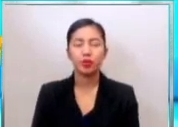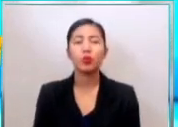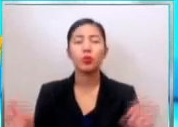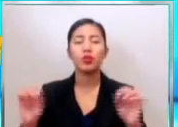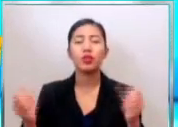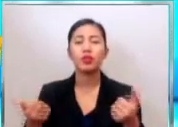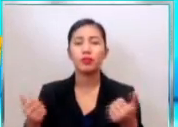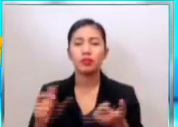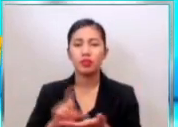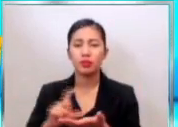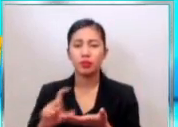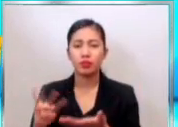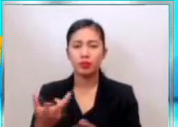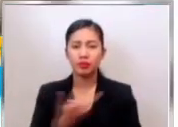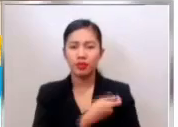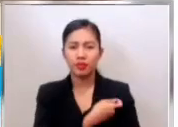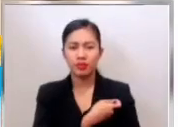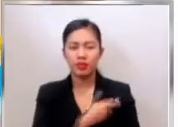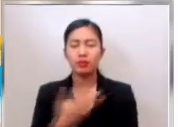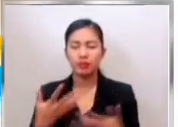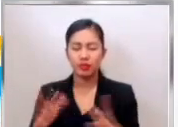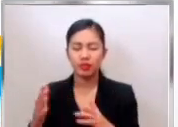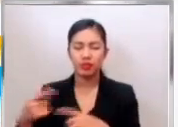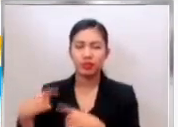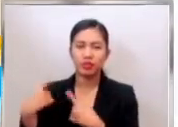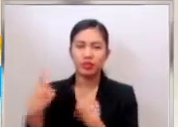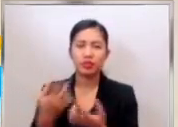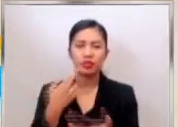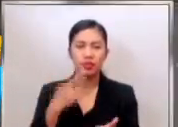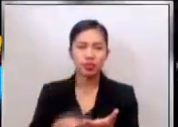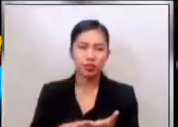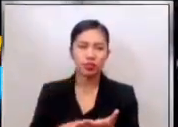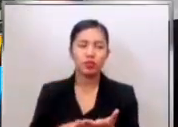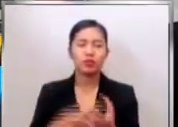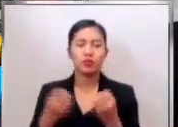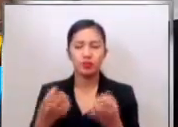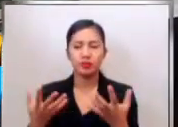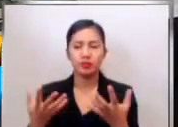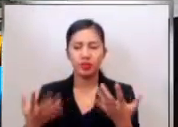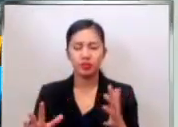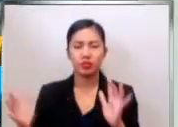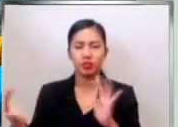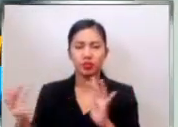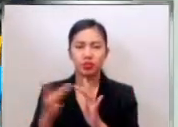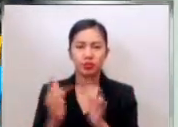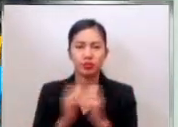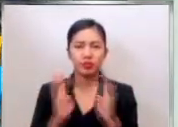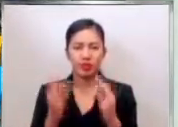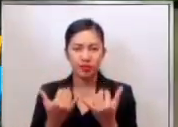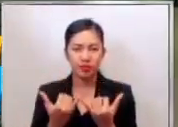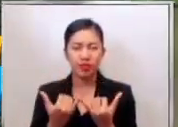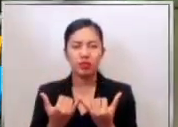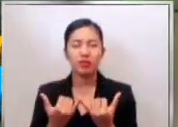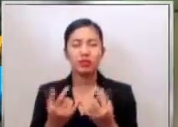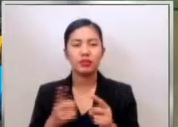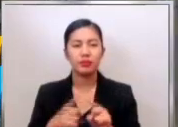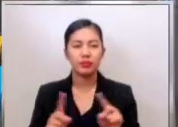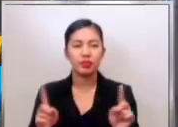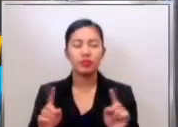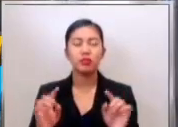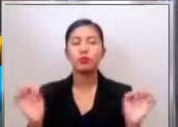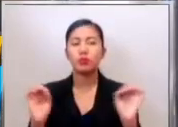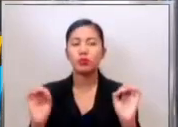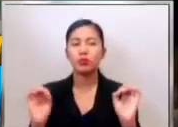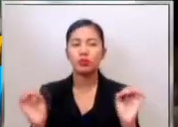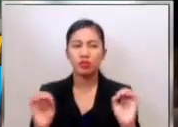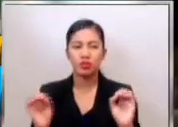kanila. Mm-hmm. Matagal na silang nakarehistro, matagal na silang nakikipag-ugnayan sa mga barangay, subalit